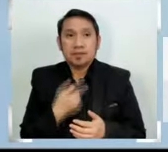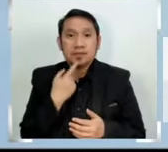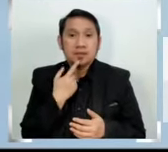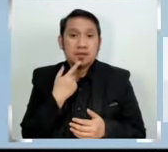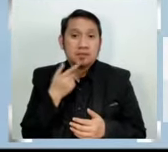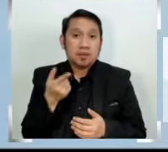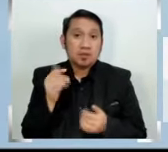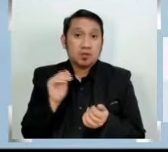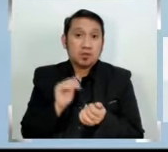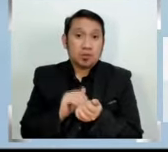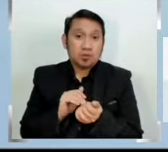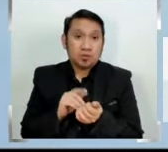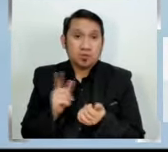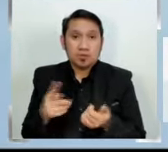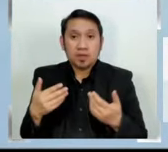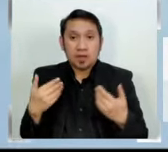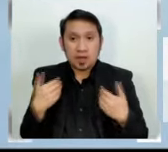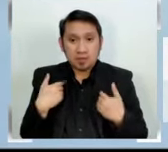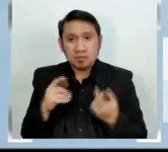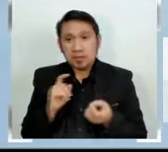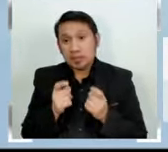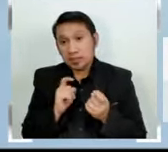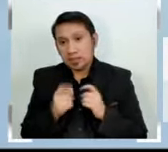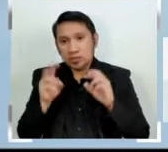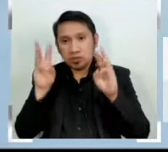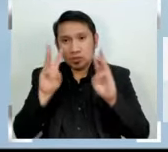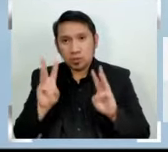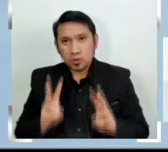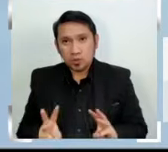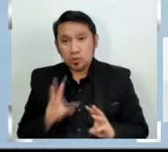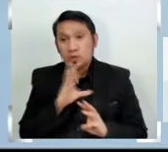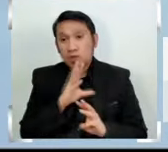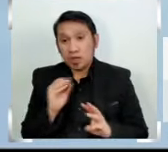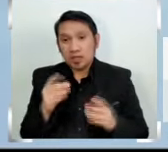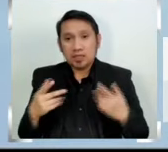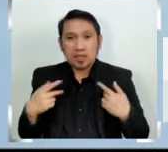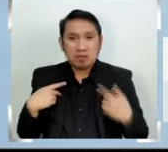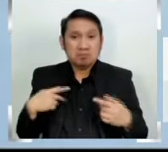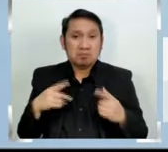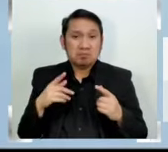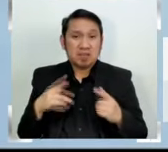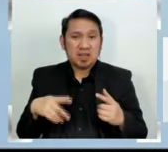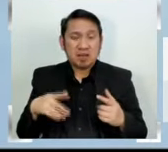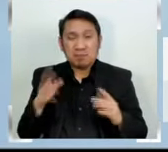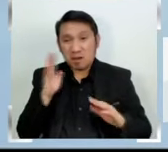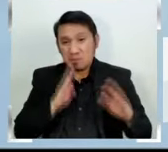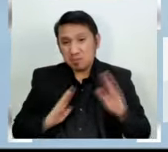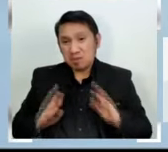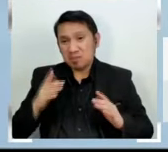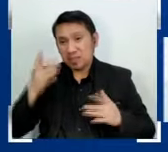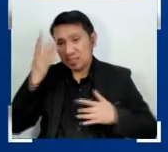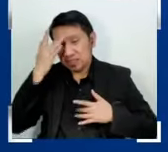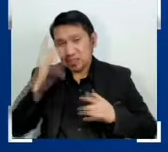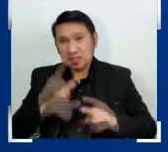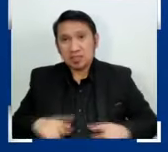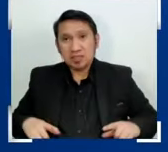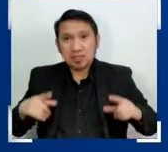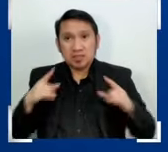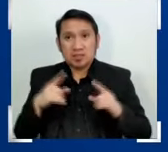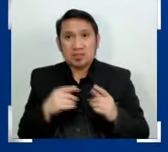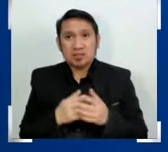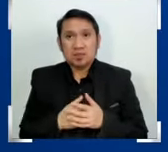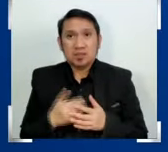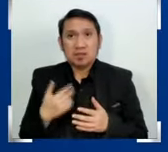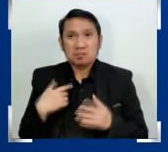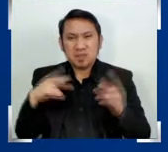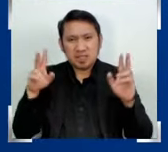Salante, bukod sa pag-iiba ng panahon, ang pagdami ng mga respiratory illness, posibleng dulot ng tinatawag na immunity gap. Ang immunity gap